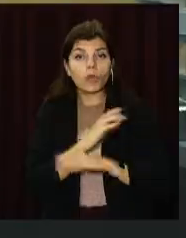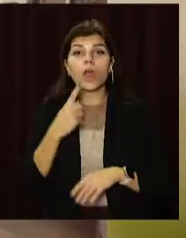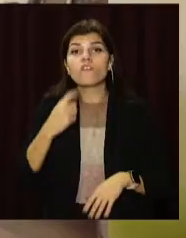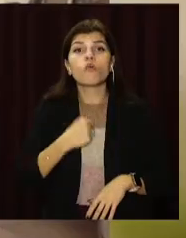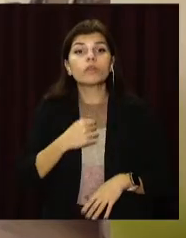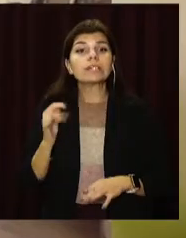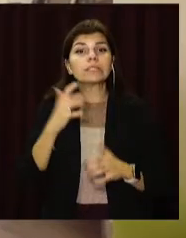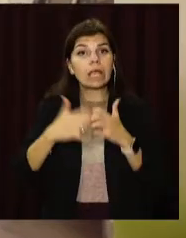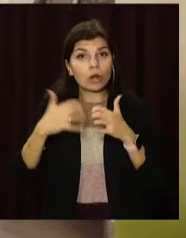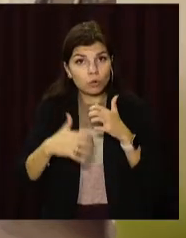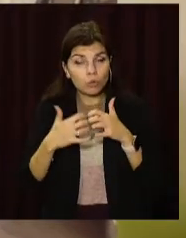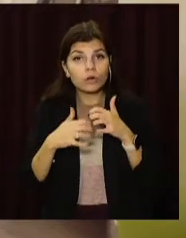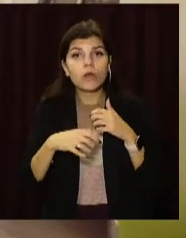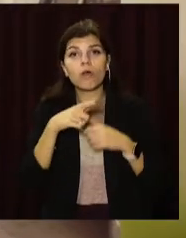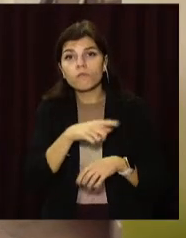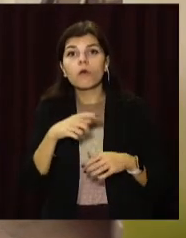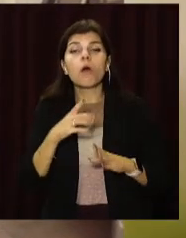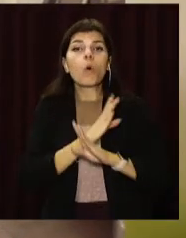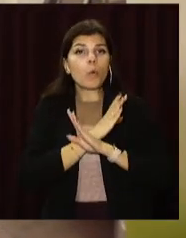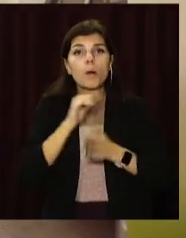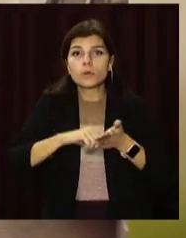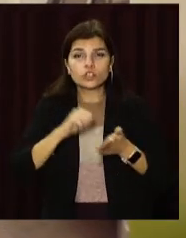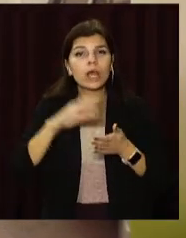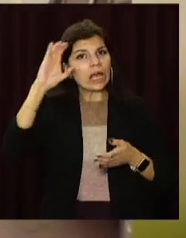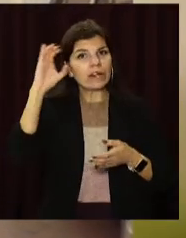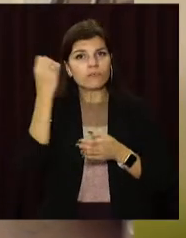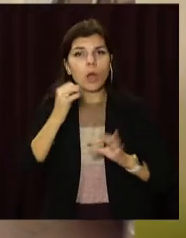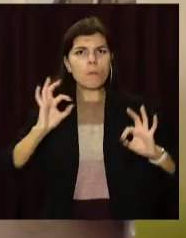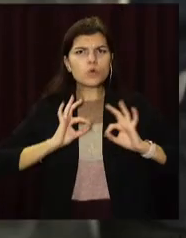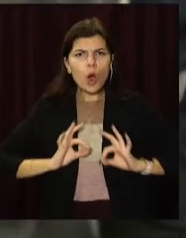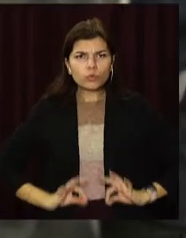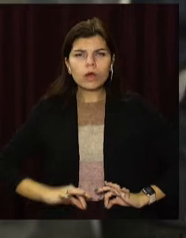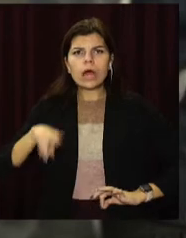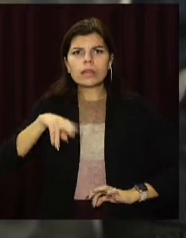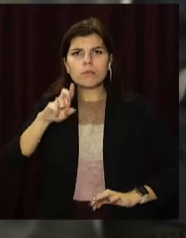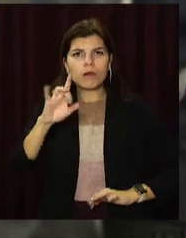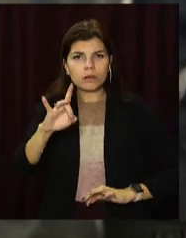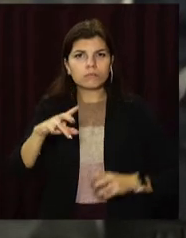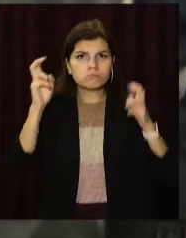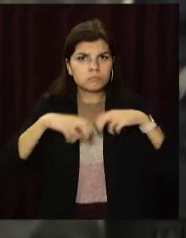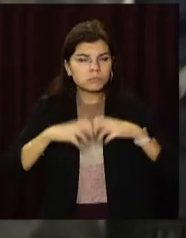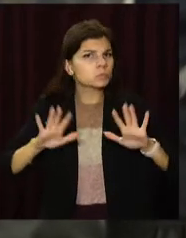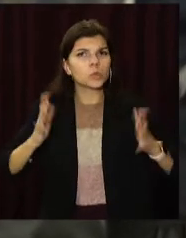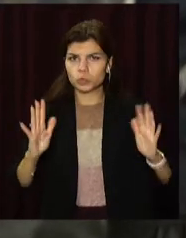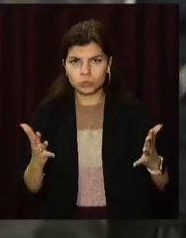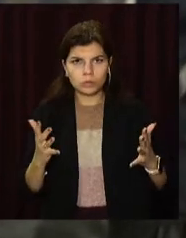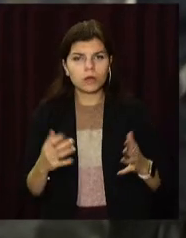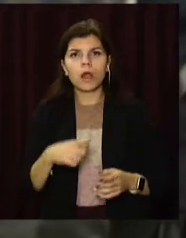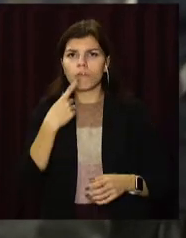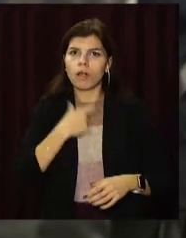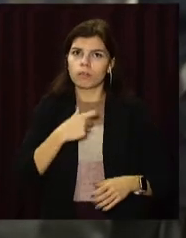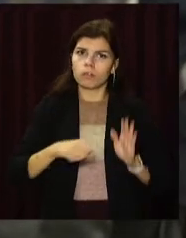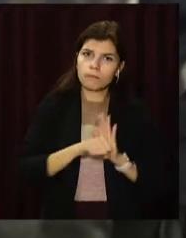із Херсонщини. Його загибель розслідують Криворізька спецпрокуратура та ДБР. У слідстві дві версії – самогубство